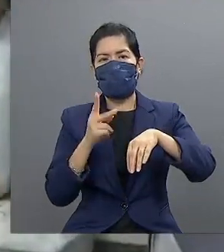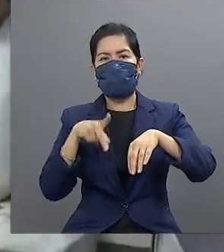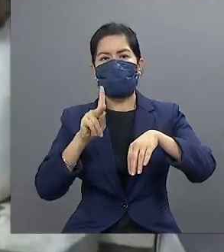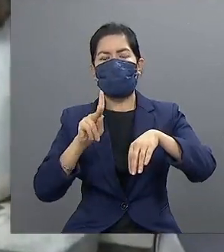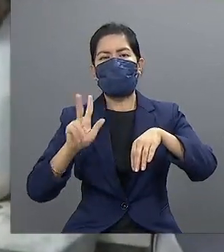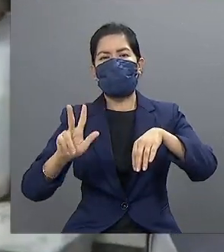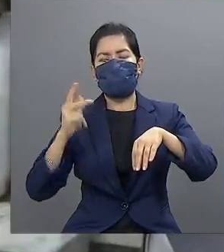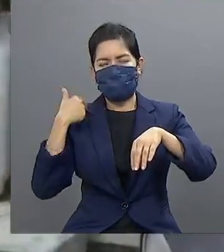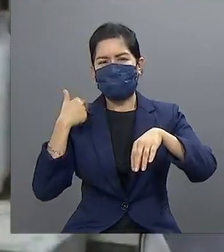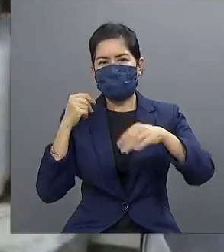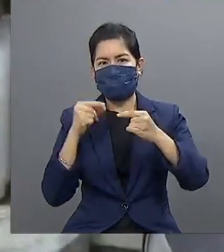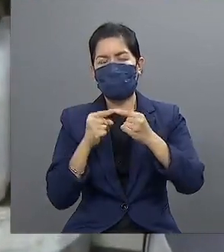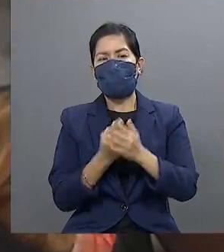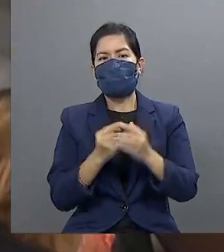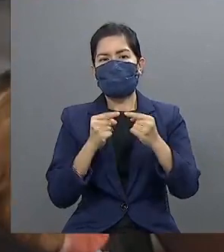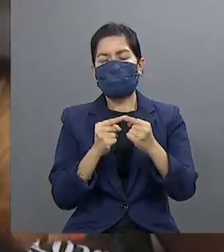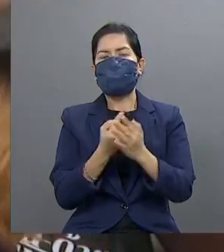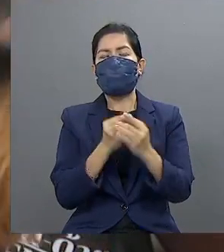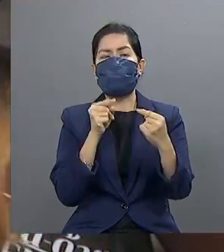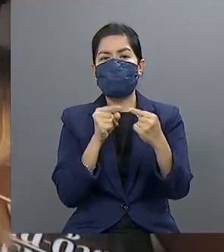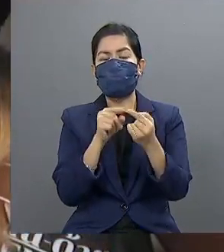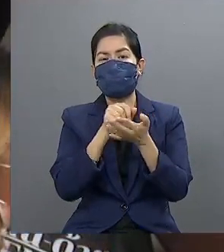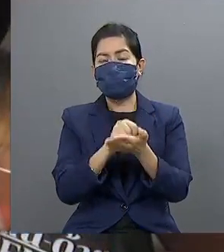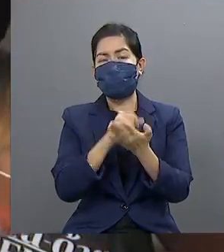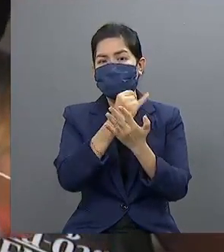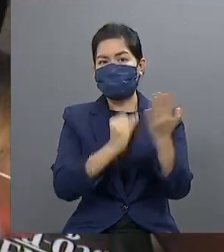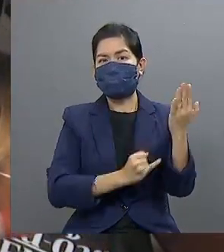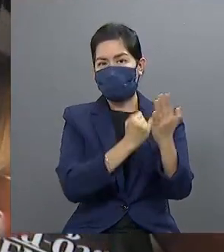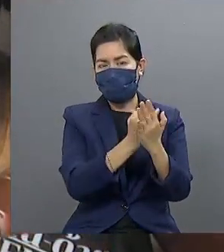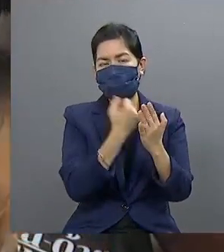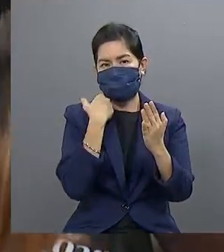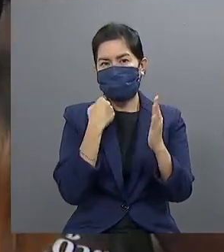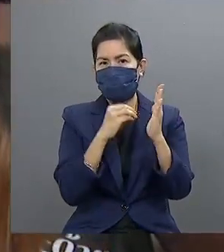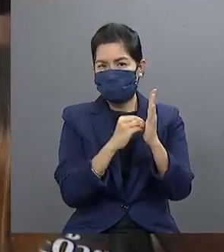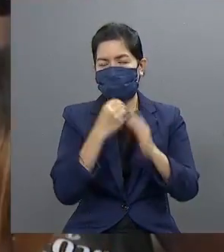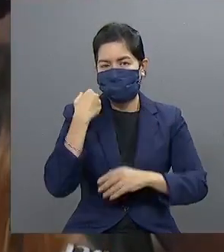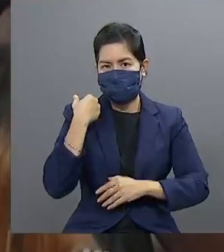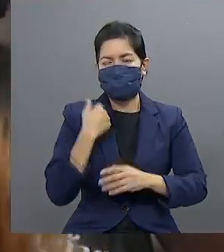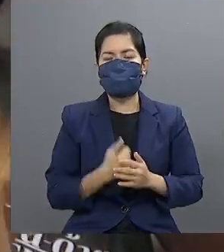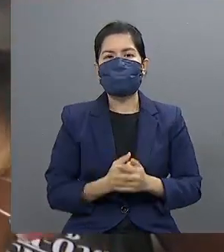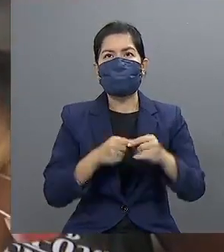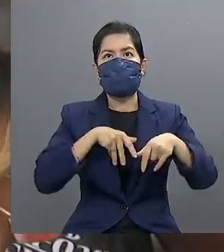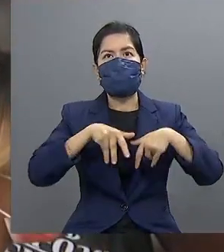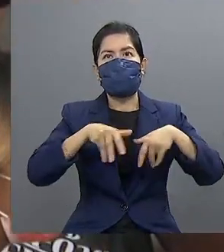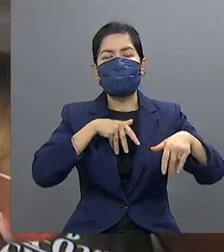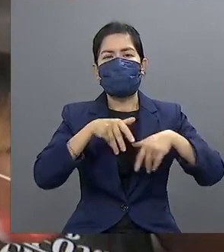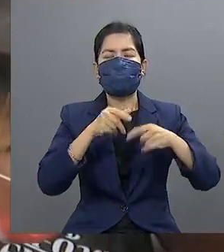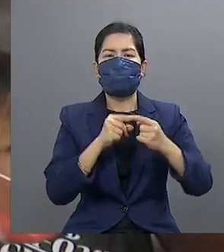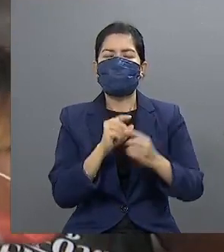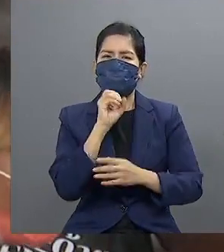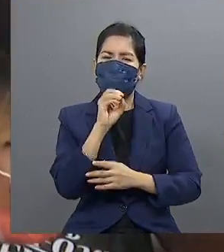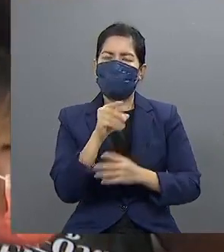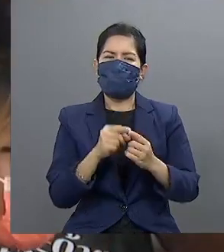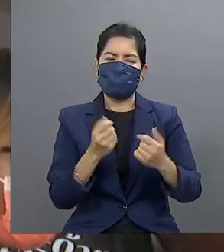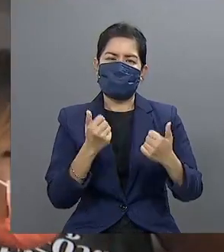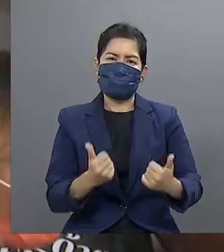ภาคทั่วประเทศด้วยค่ะซึ่งจากเสียงสะท้อนของผู้เอาประกันภัยโควิด -19 ส่วนใหญ่นะสะท้อนว่าตอนนี้เนี่ยได้เดินท